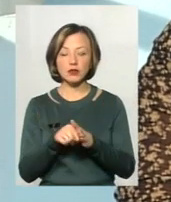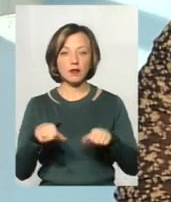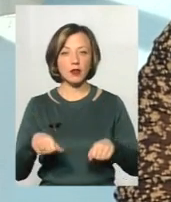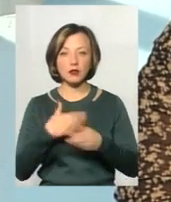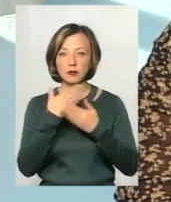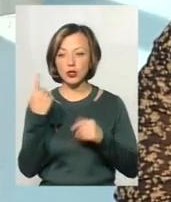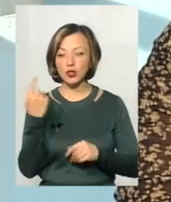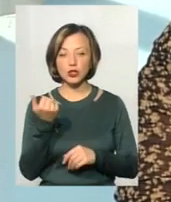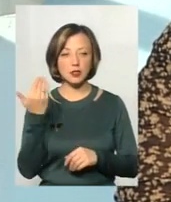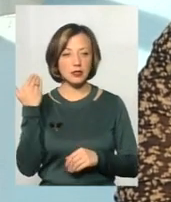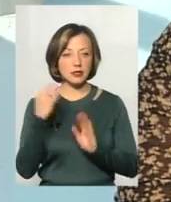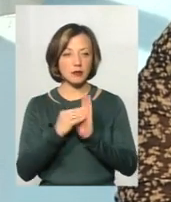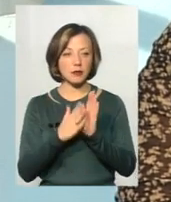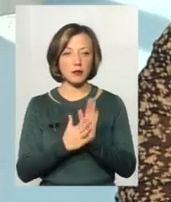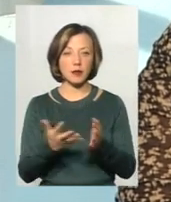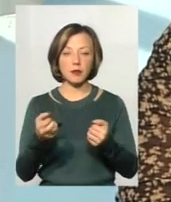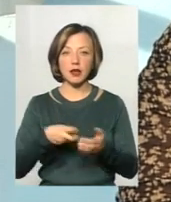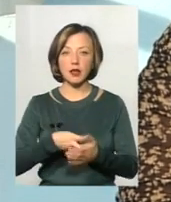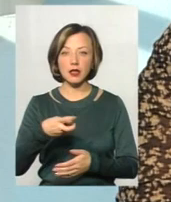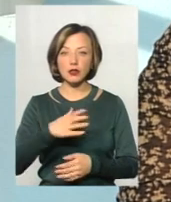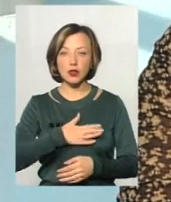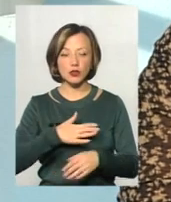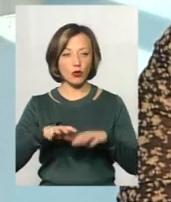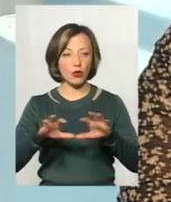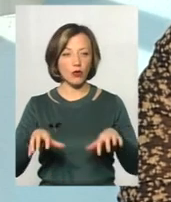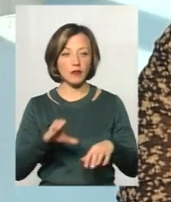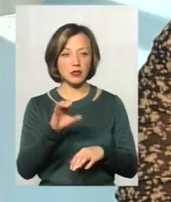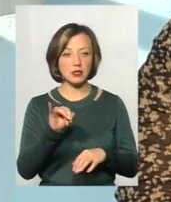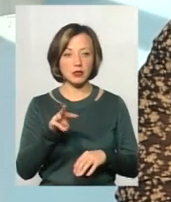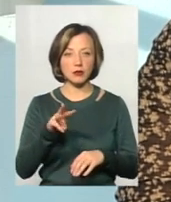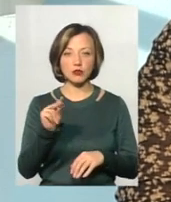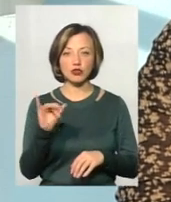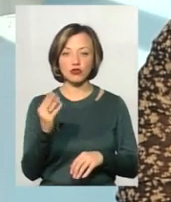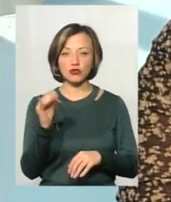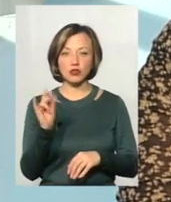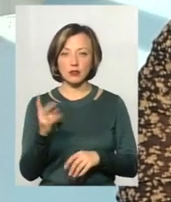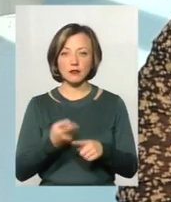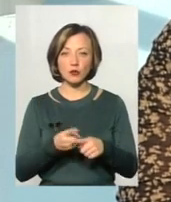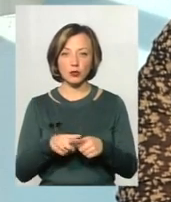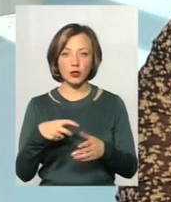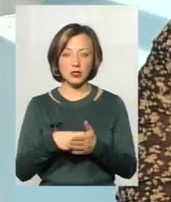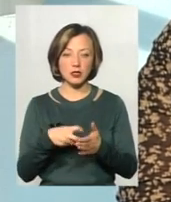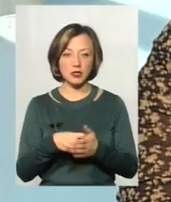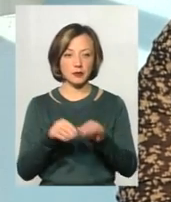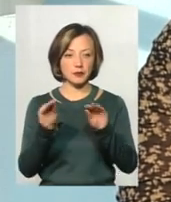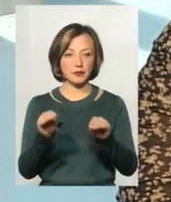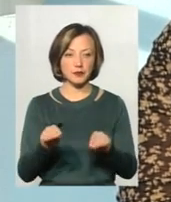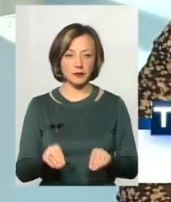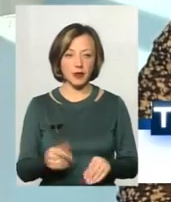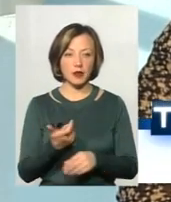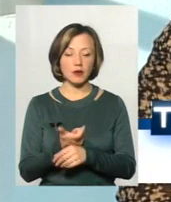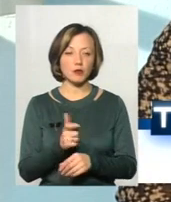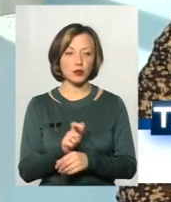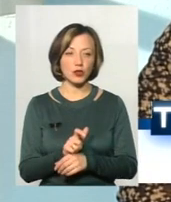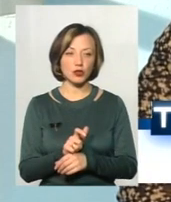назад зареєстрували у приймальні лист до нашого голови Семчишина. Ми в цьому листі виклали більш, звичайно, так